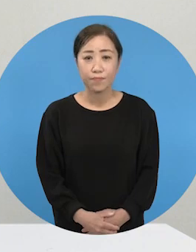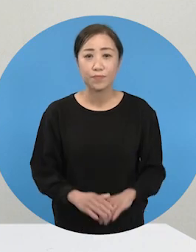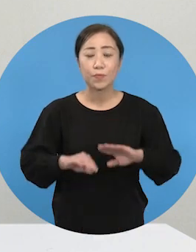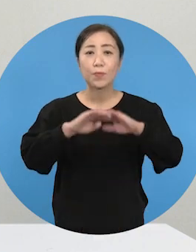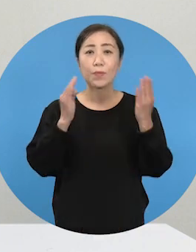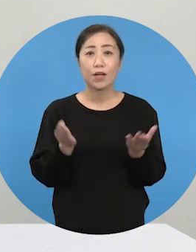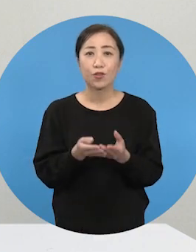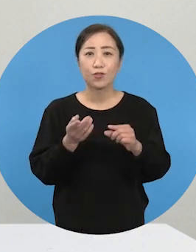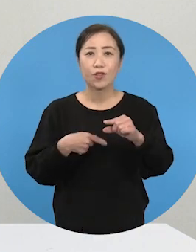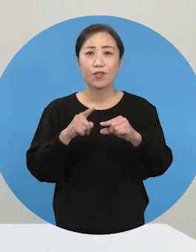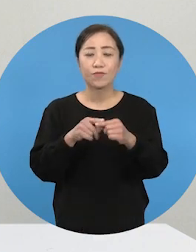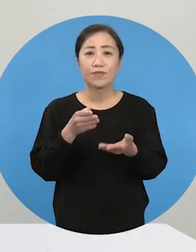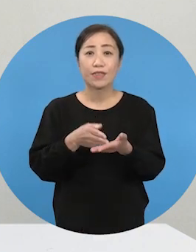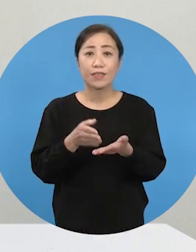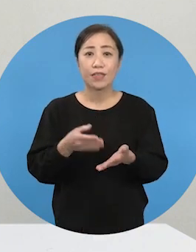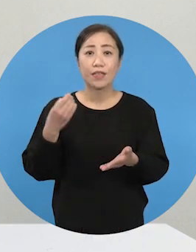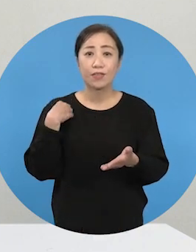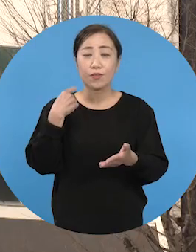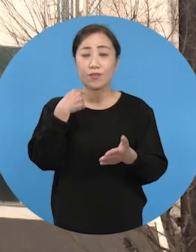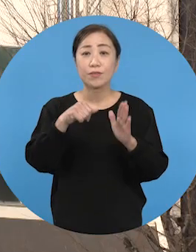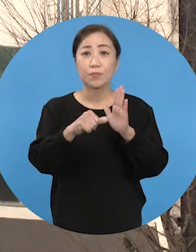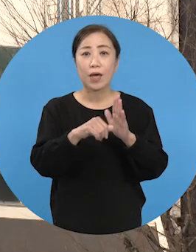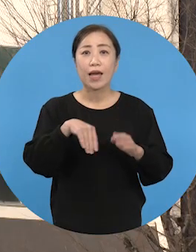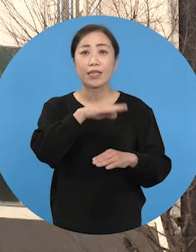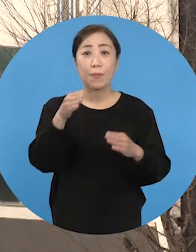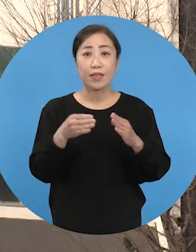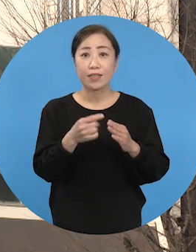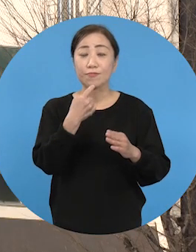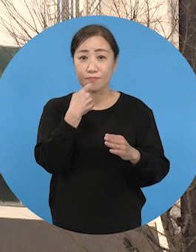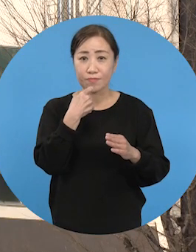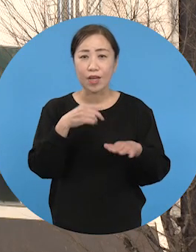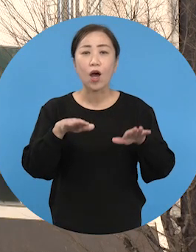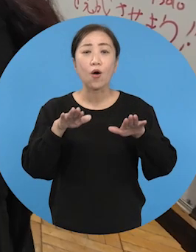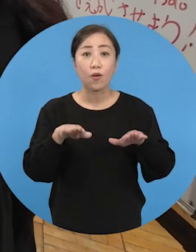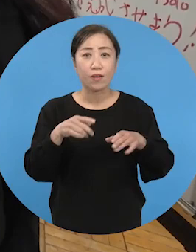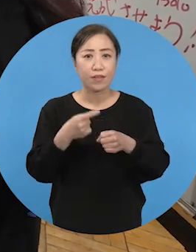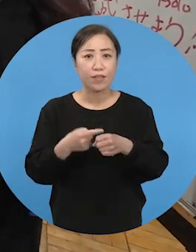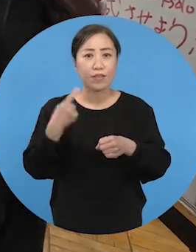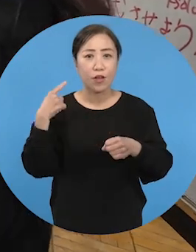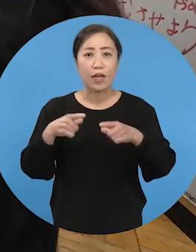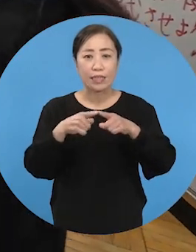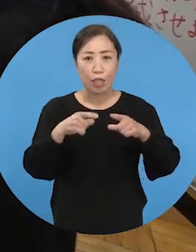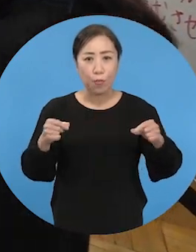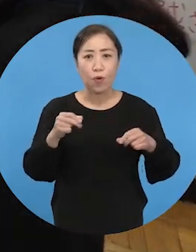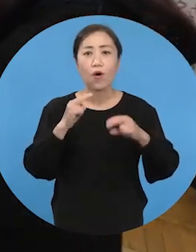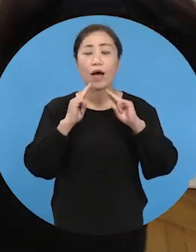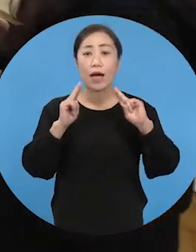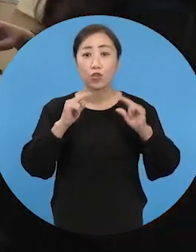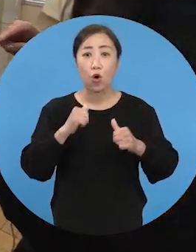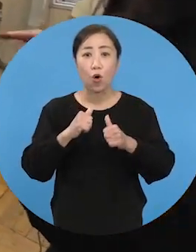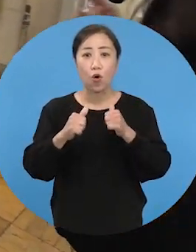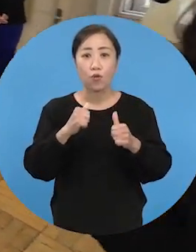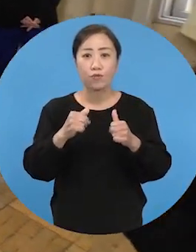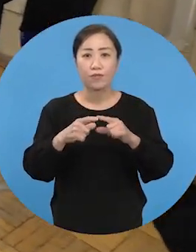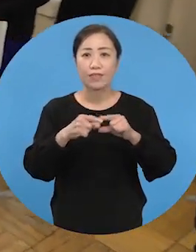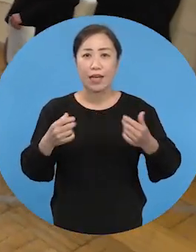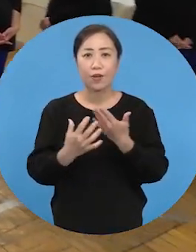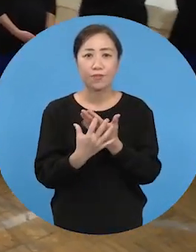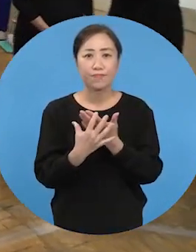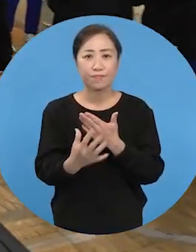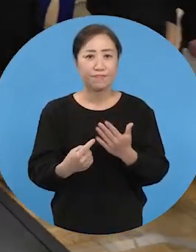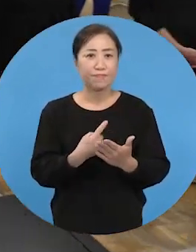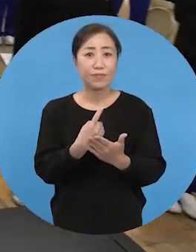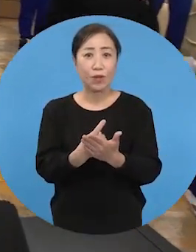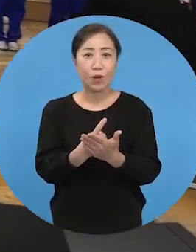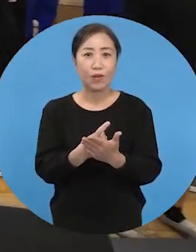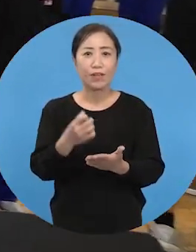丸ごと府中キャスターの山崎彩です。今回は昨年の全日本合唱コンクール全国大会で